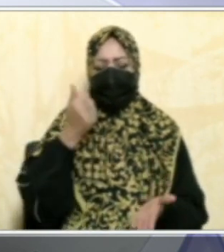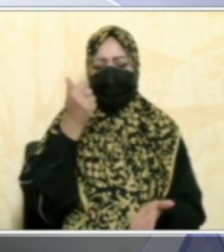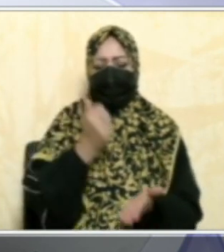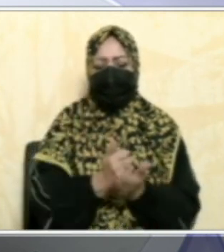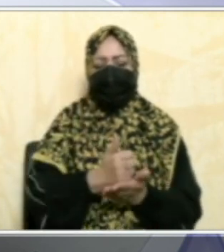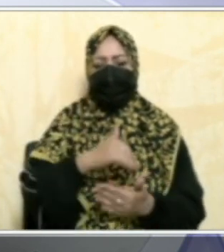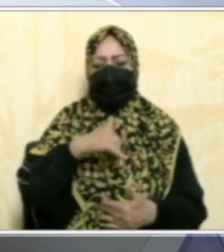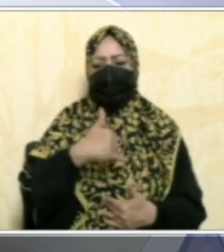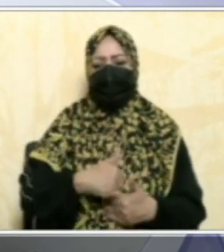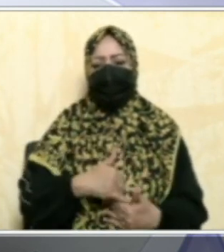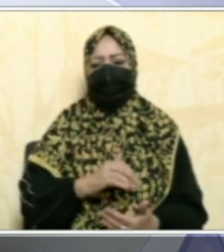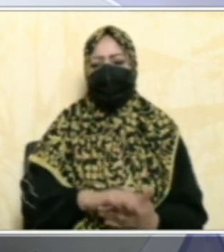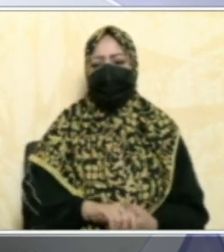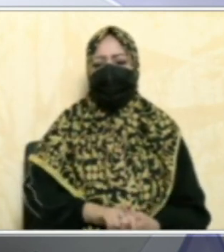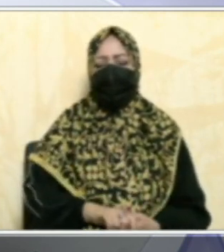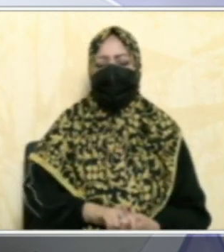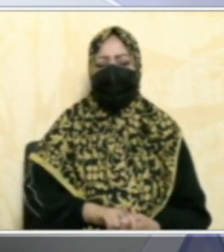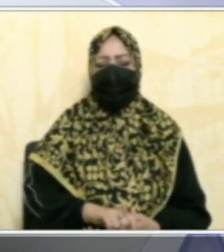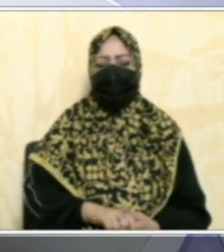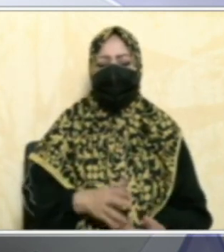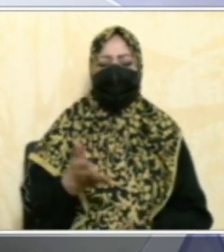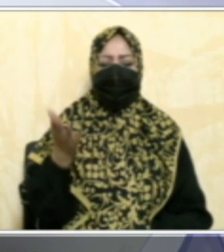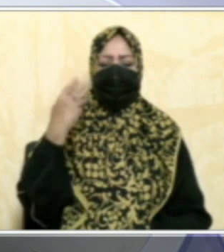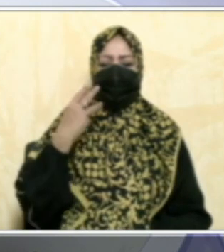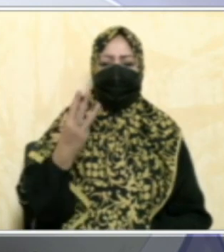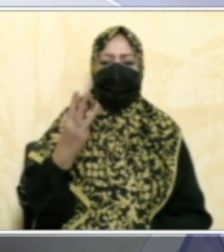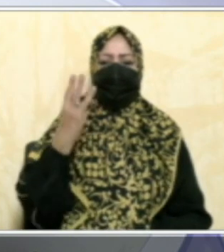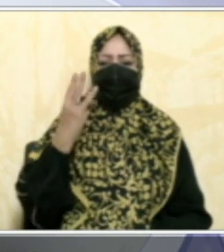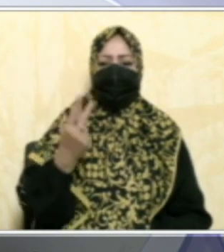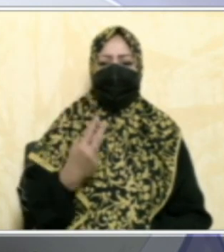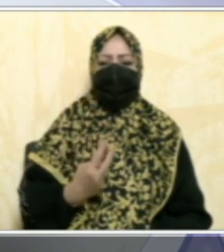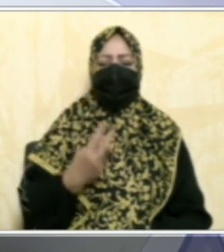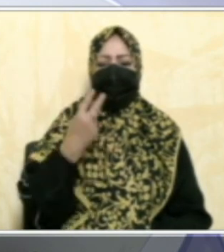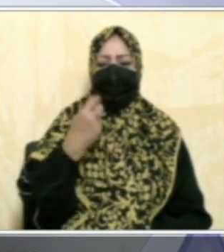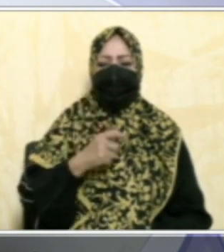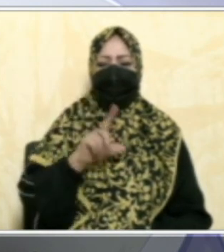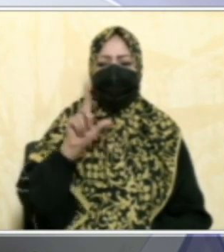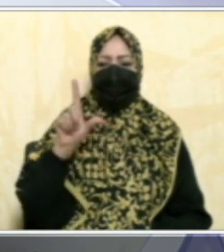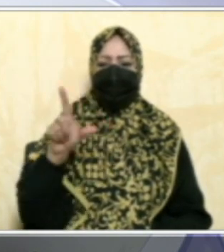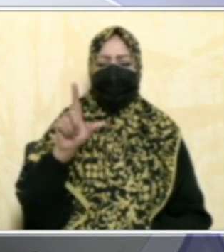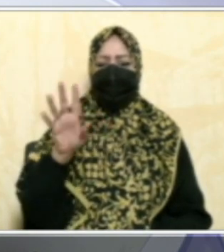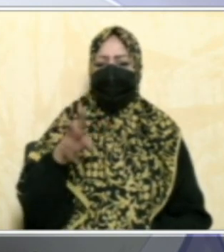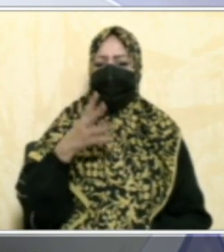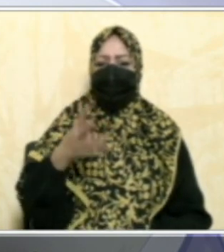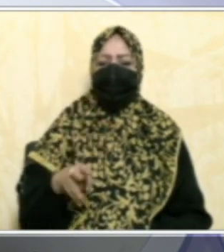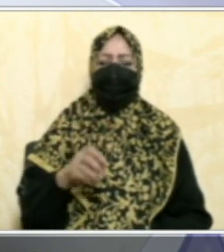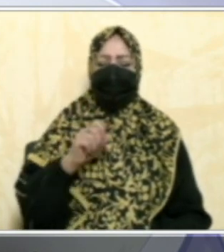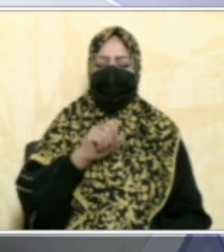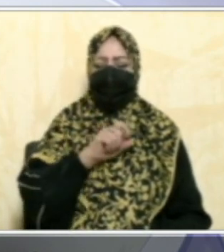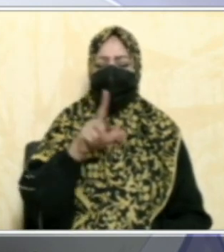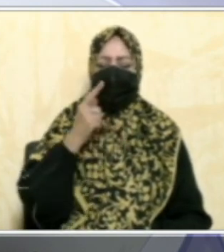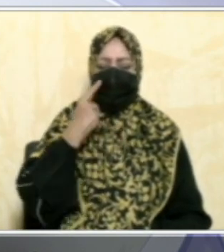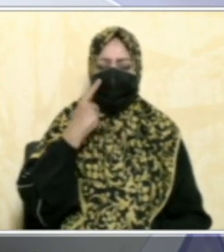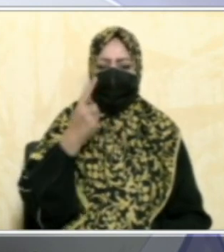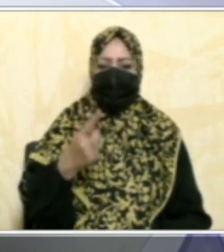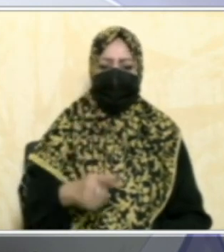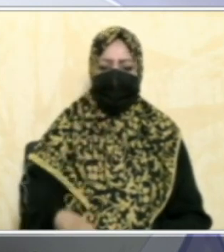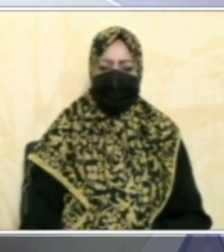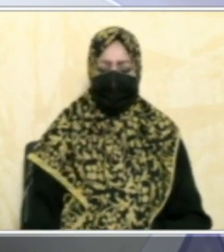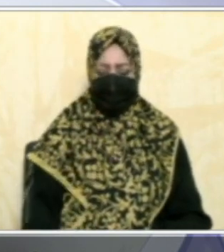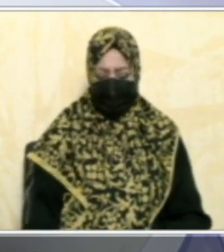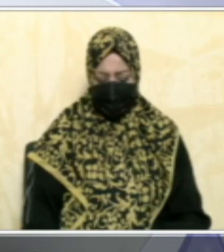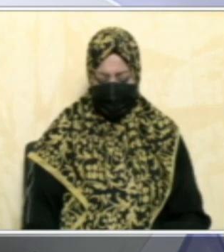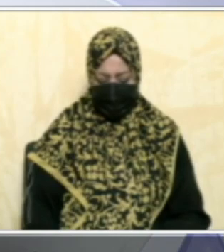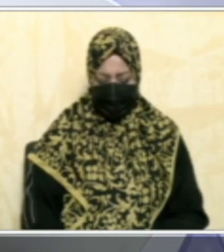73 راه. هذه صح تصح هذه ولا ما تصحش؟ واضح ان شاء الله. تسمع لي جميل. بارك الله فيك يرحم والديك. شكرا. ان شاء الله